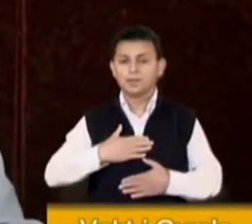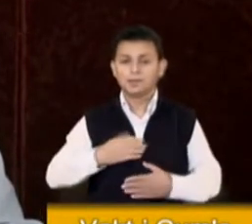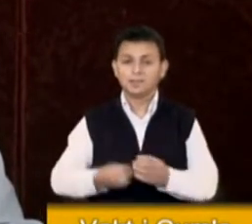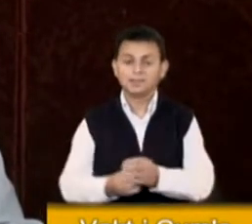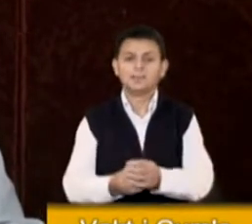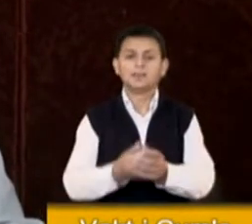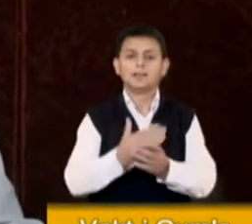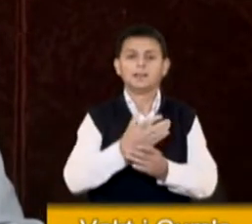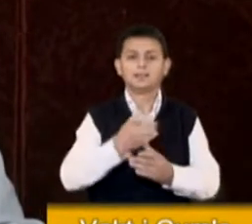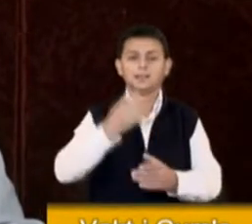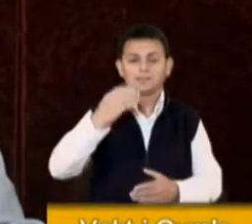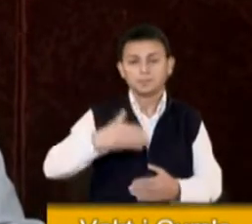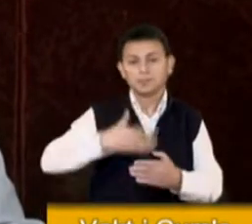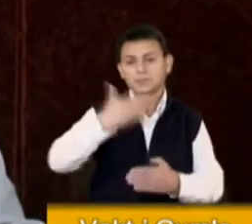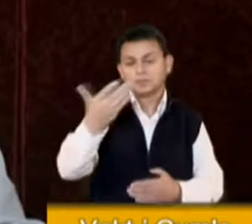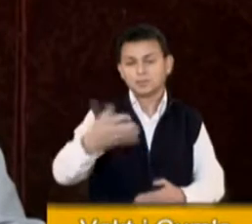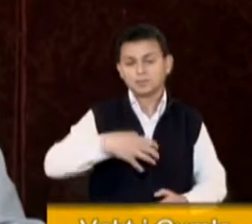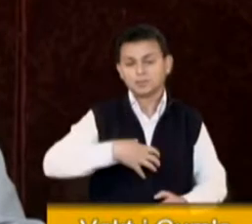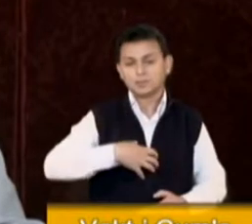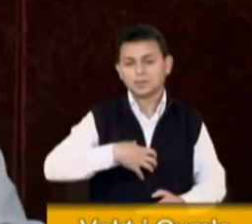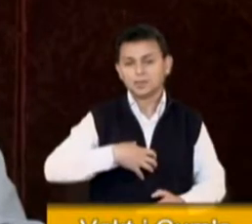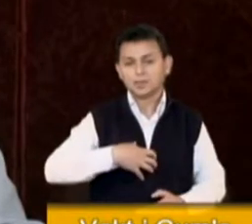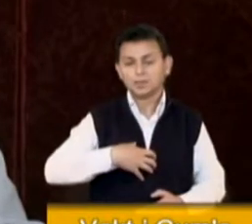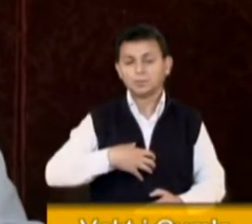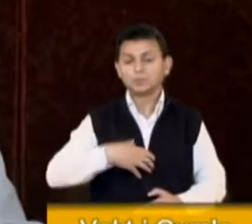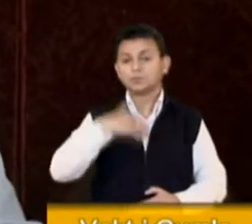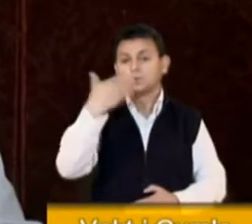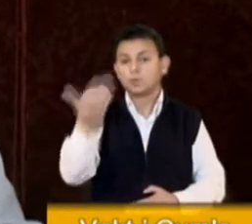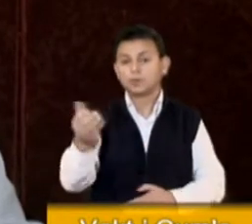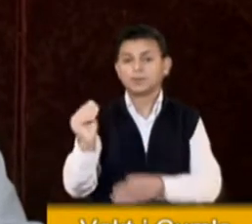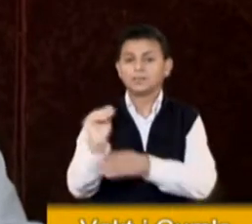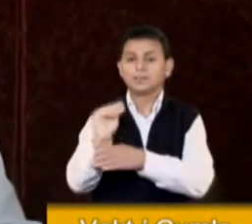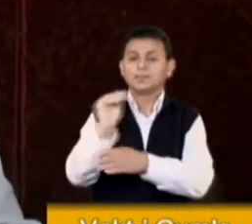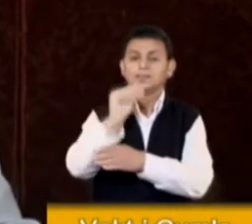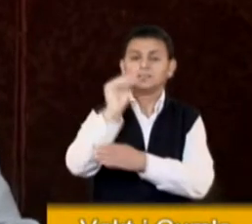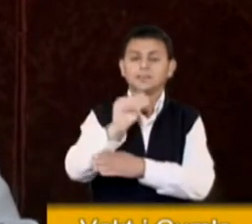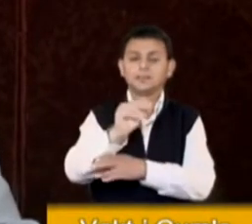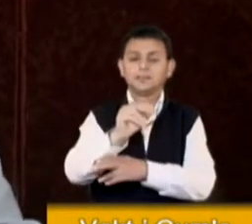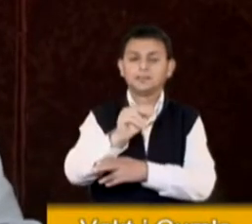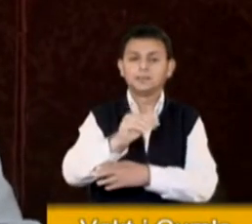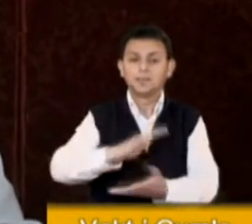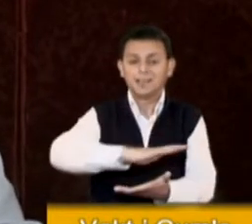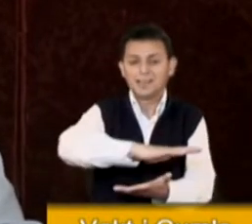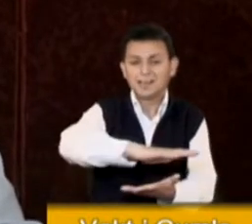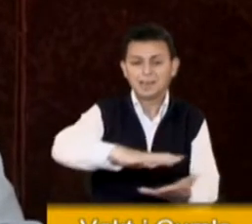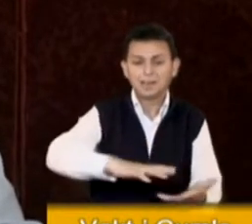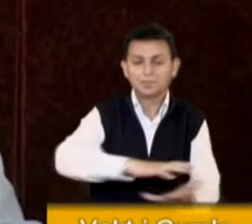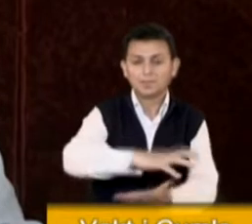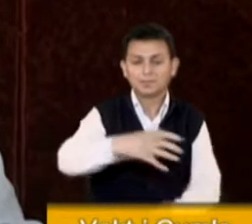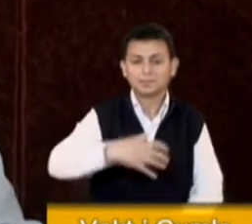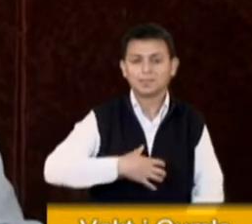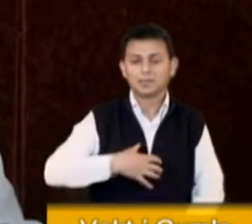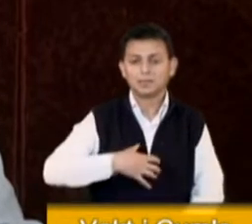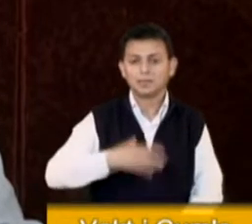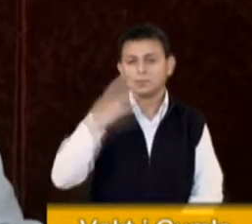yasalar koyan, sahibi, bütün alemlerin sahibi olan ve terbiye eden Allahu Zülcelal'dır. Ve